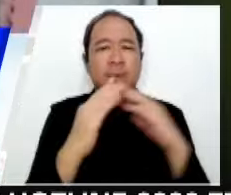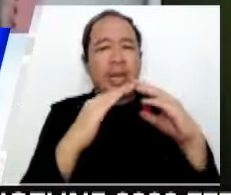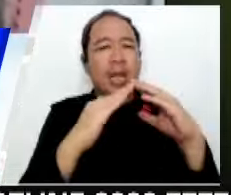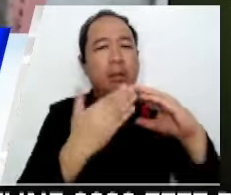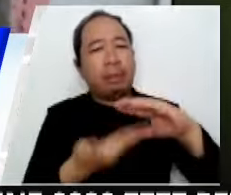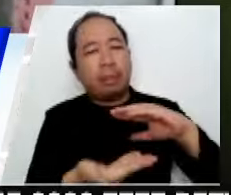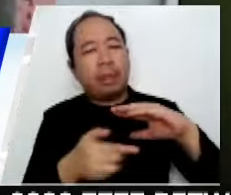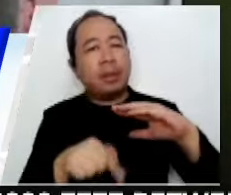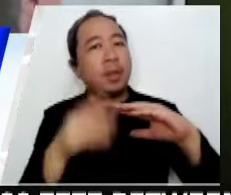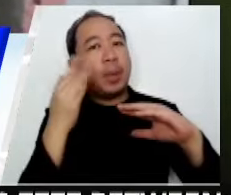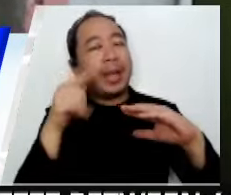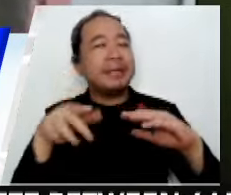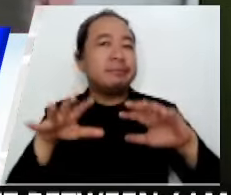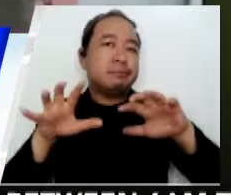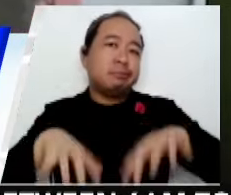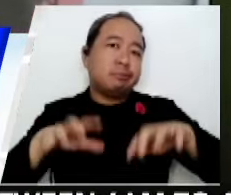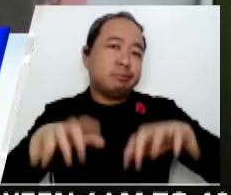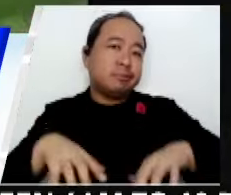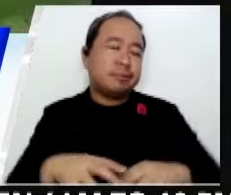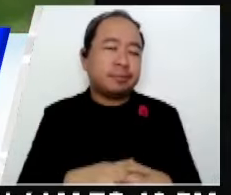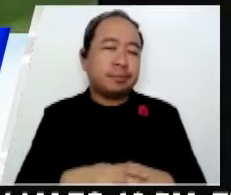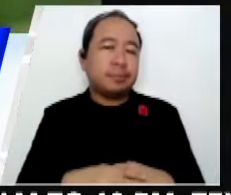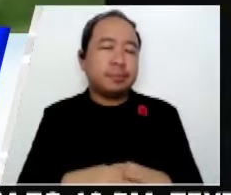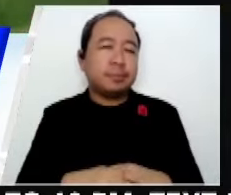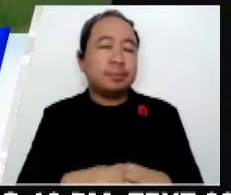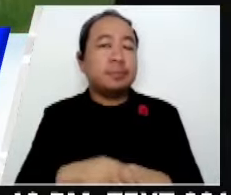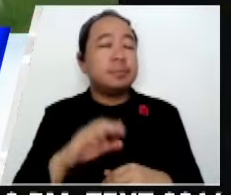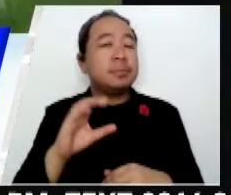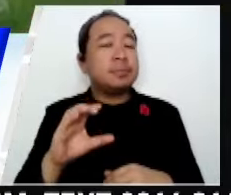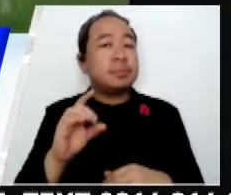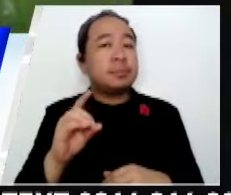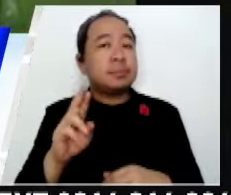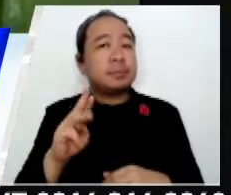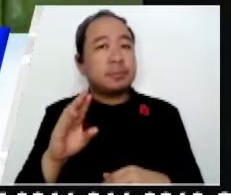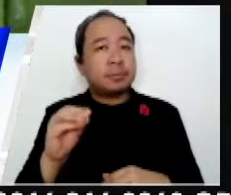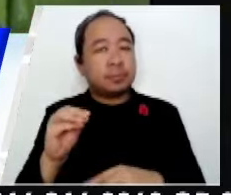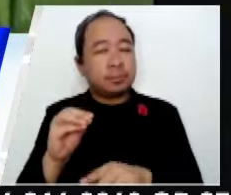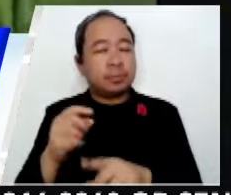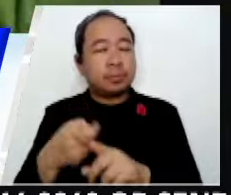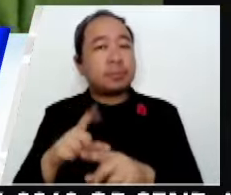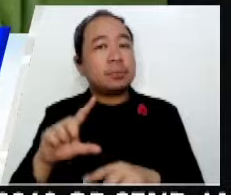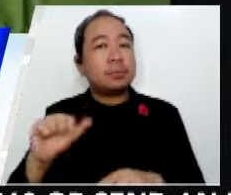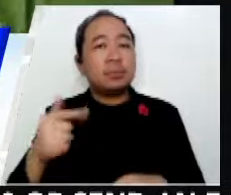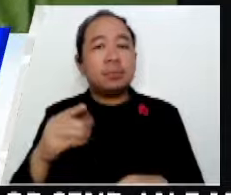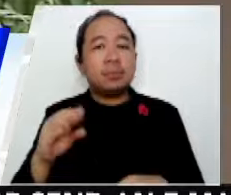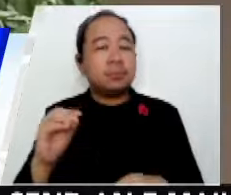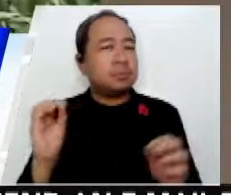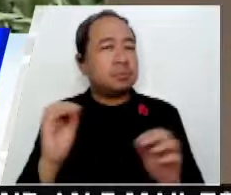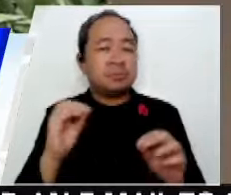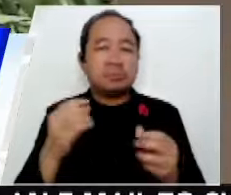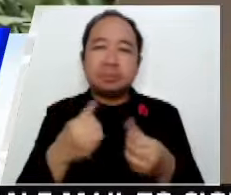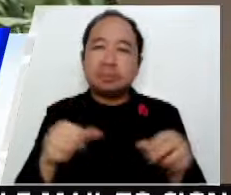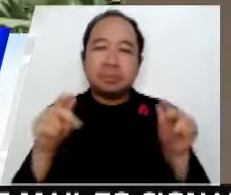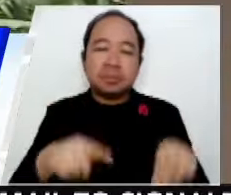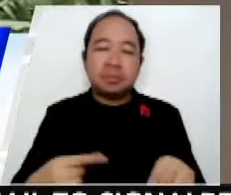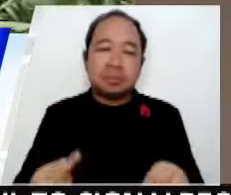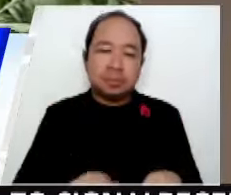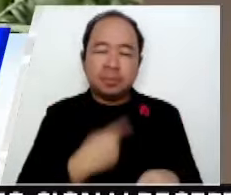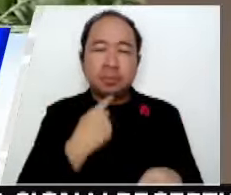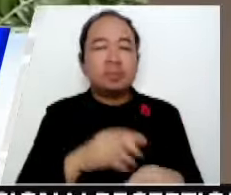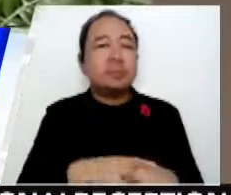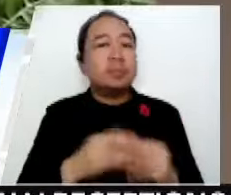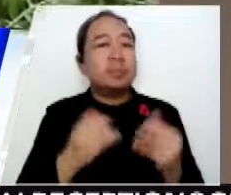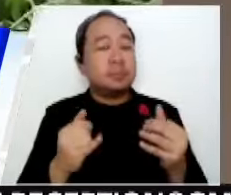ulan. Ayon sa CDRRMO Lawag City, walang nasaktan sa landslide. Nagtulong-tulong na ang mga